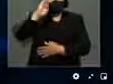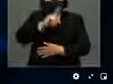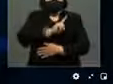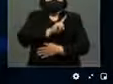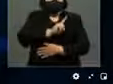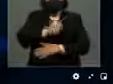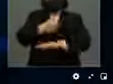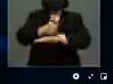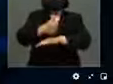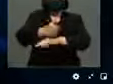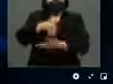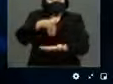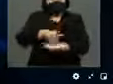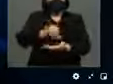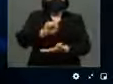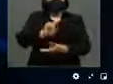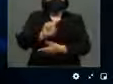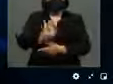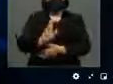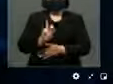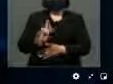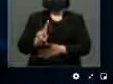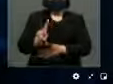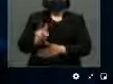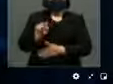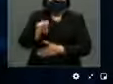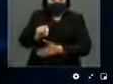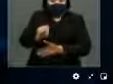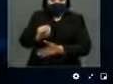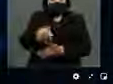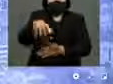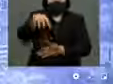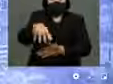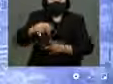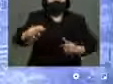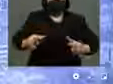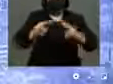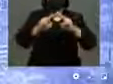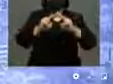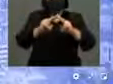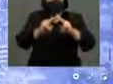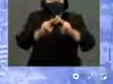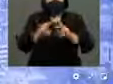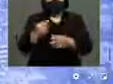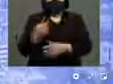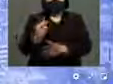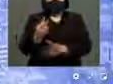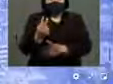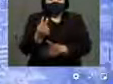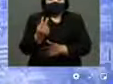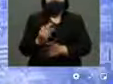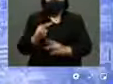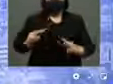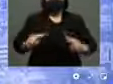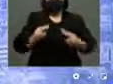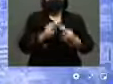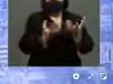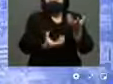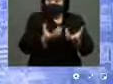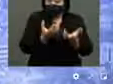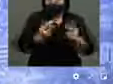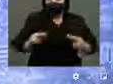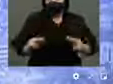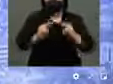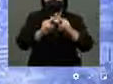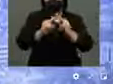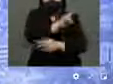ผอ.สบค.ท่านก็สั่งการโดยตรงให้กับทาง2กระทรวงหลักก็คือทางกระทรวงยุติธรรมและกระทรวงสา